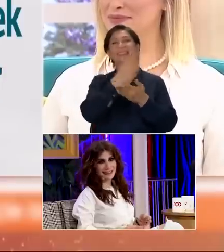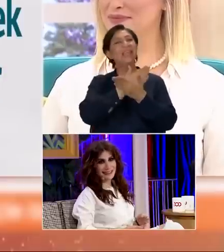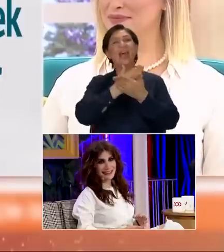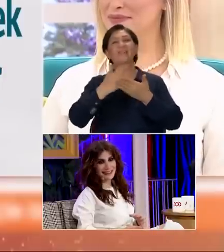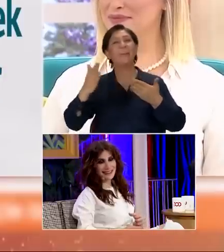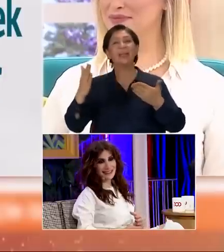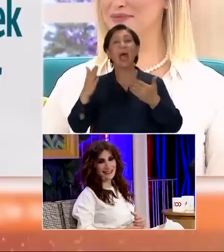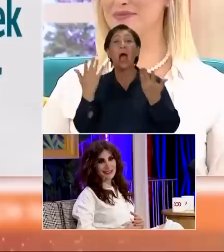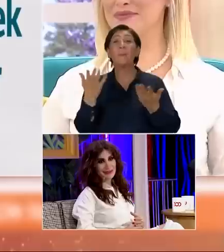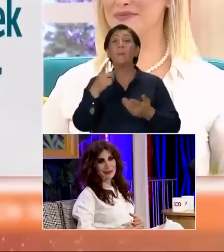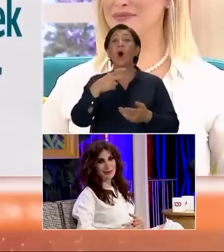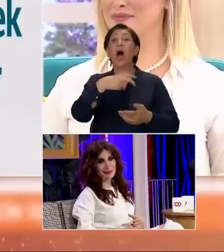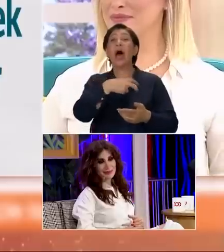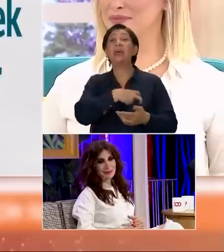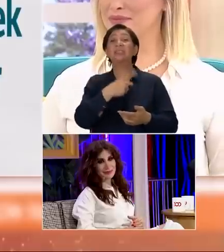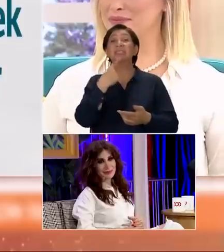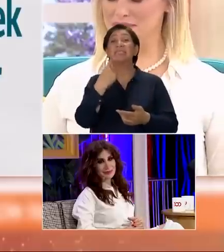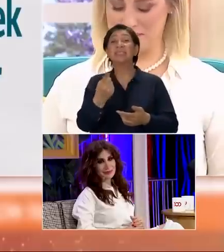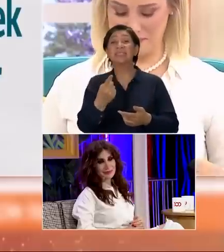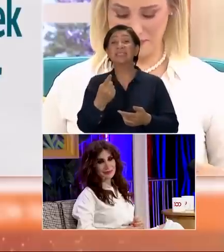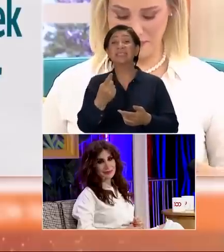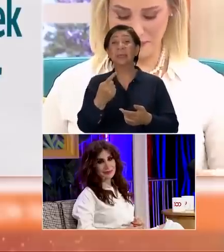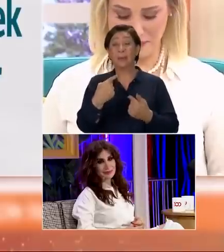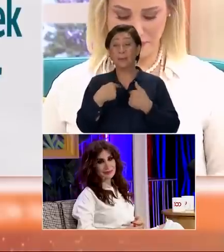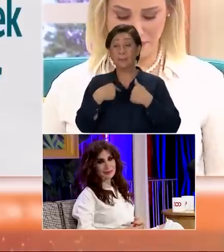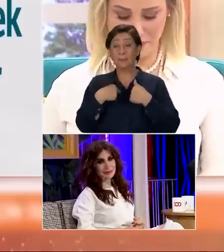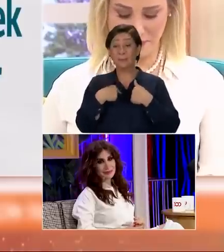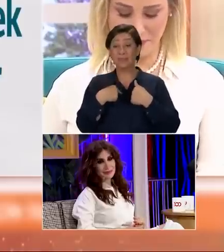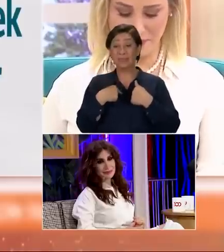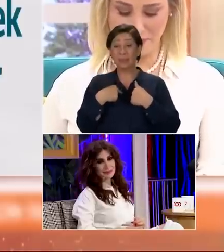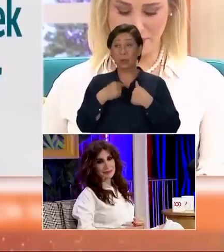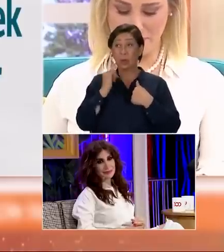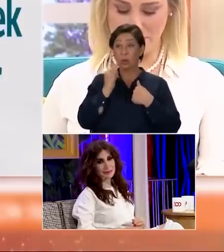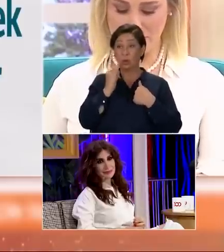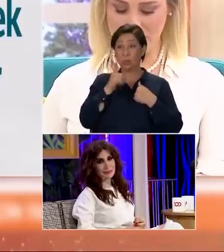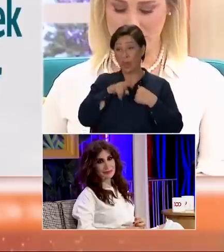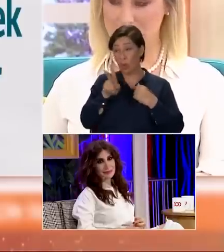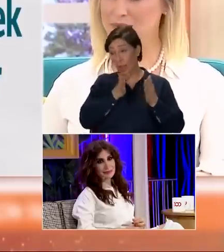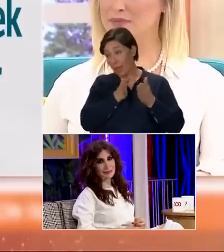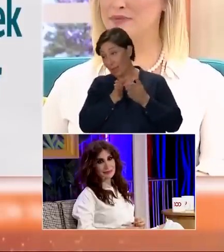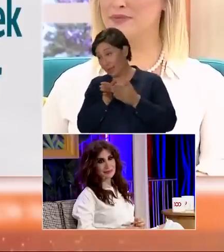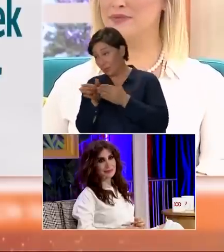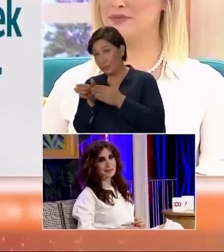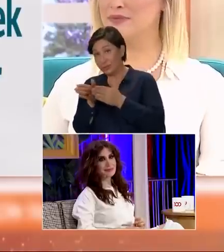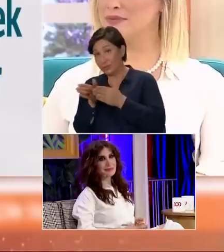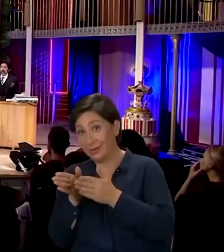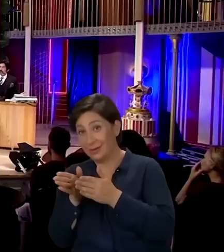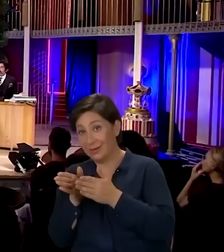şey bizi gayrimeşru yola itiyorsa, aklımızı başımızdan alıyorsa...